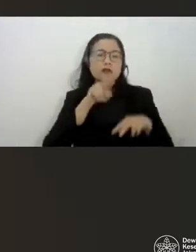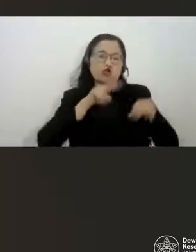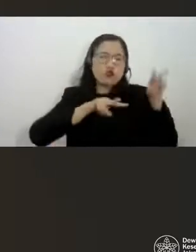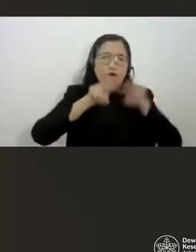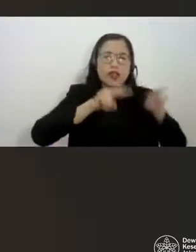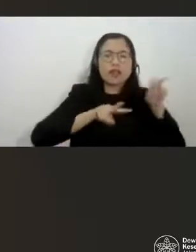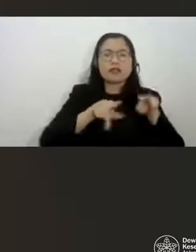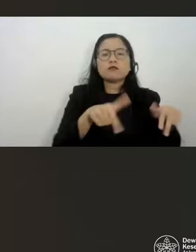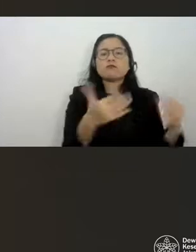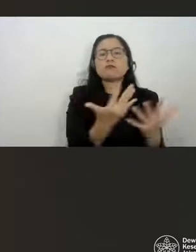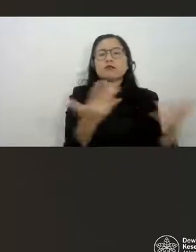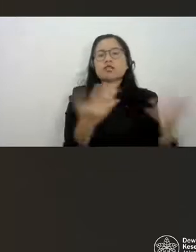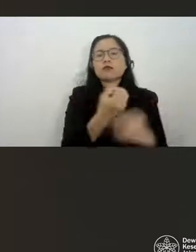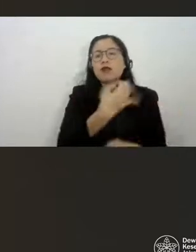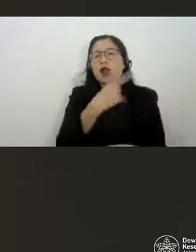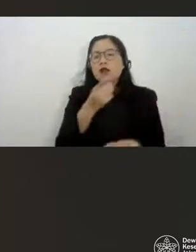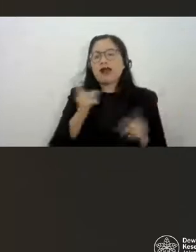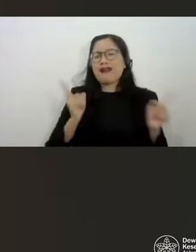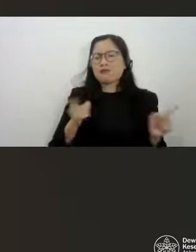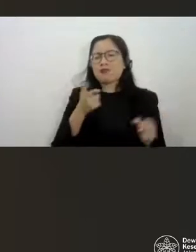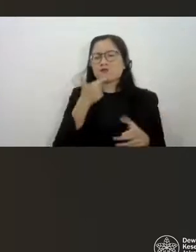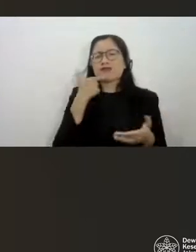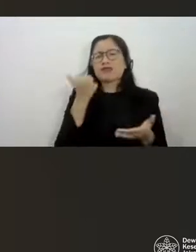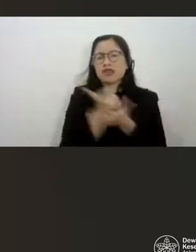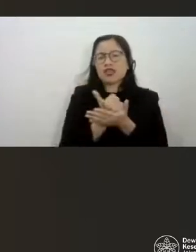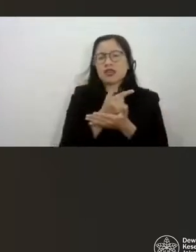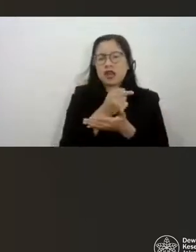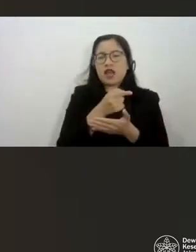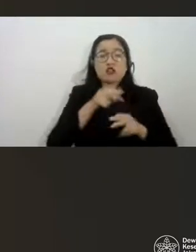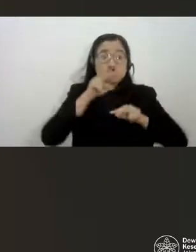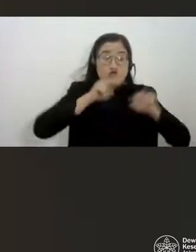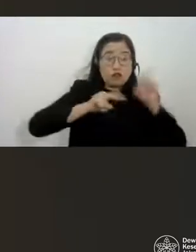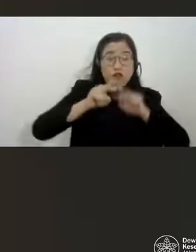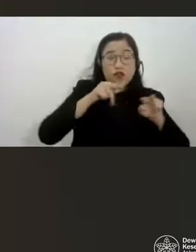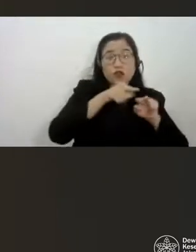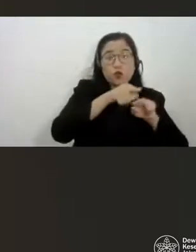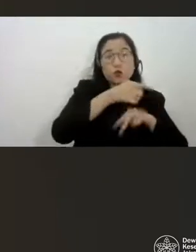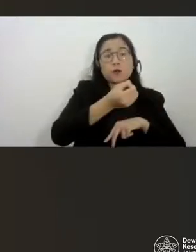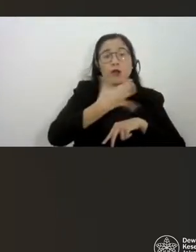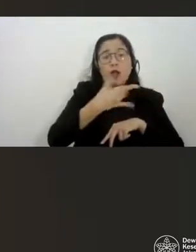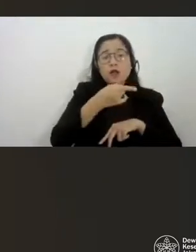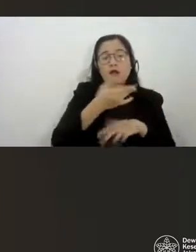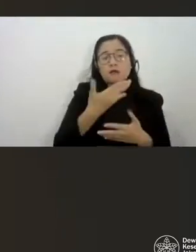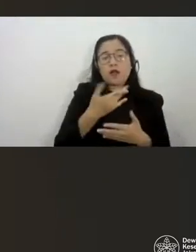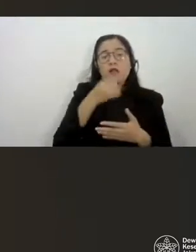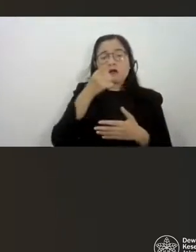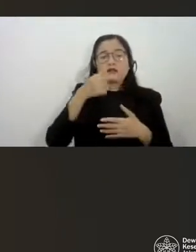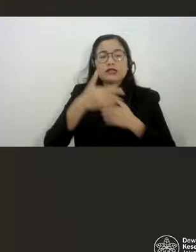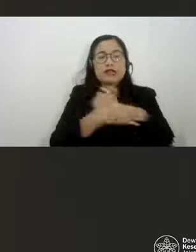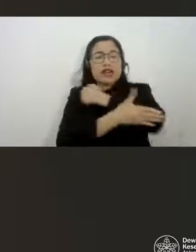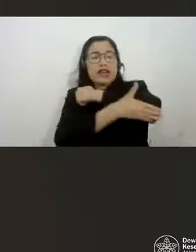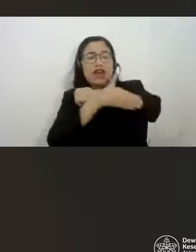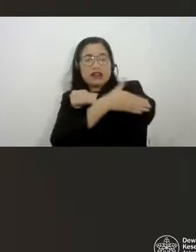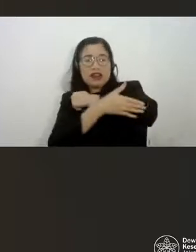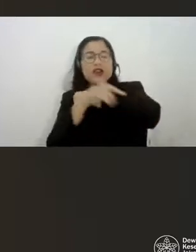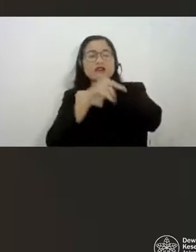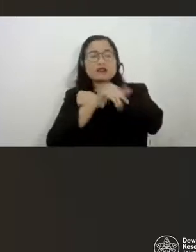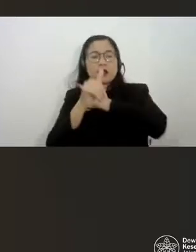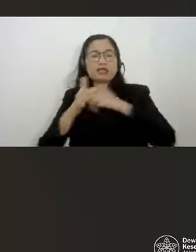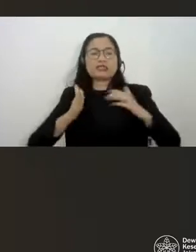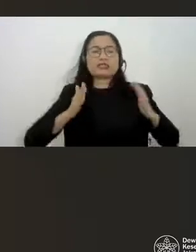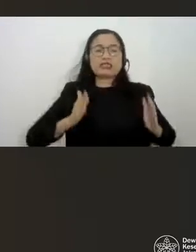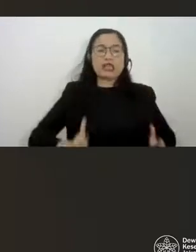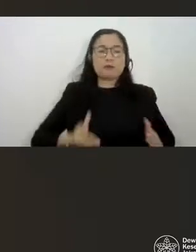penting. Menarik bahwa survei tersebut juga mengaitkan kemajuan suatu negara dengan sikap